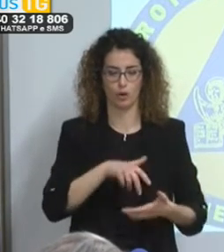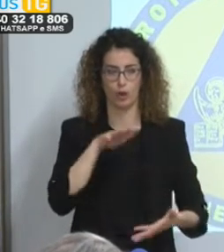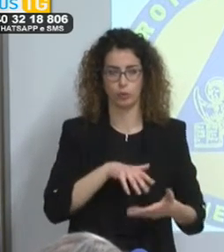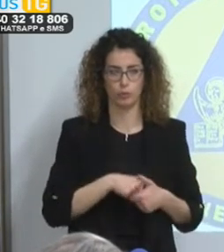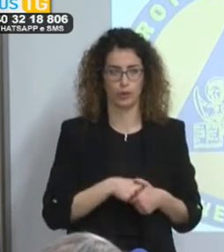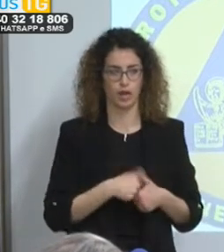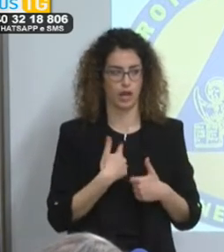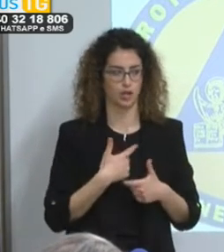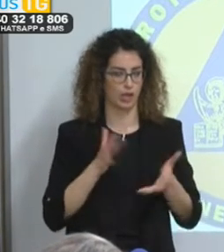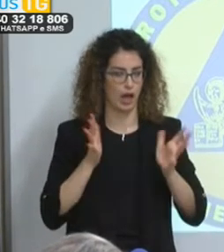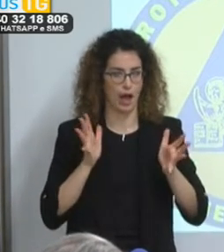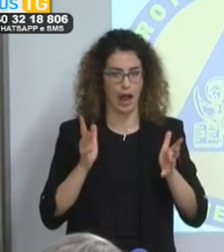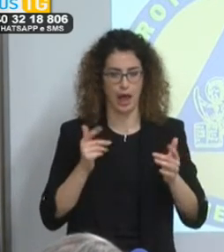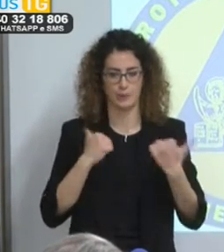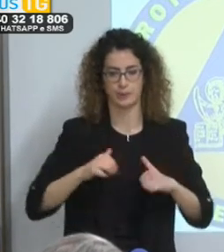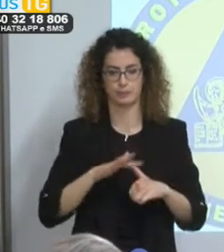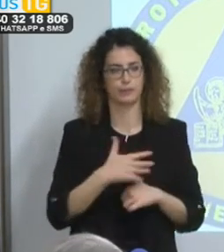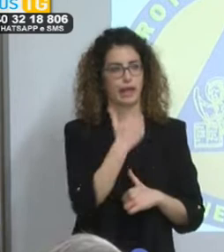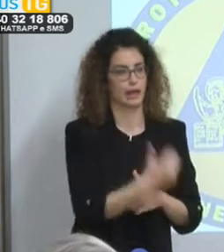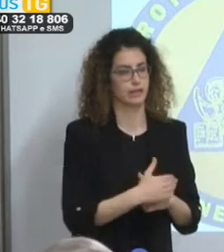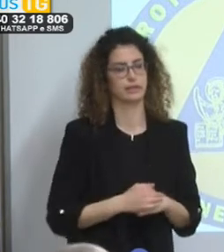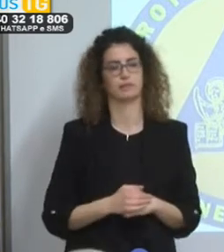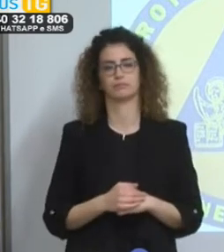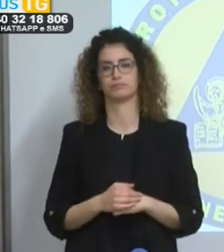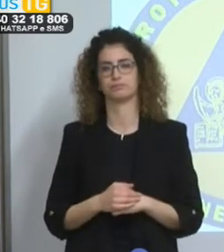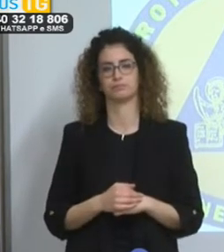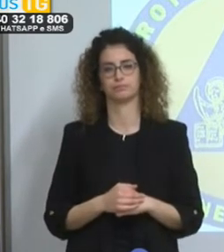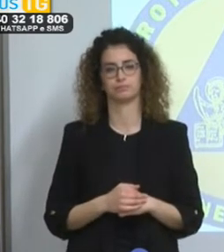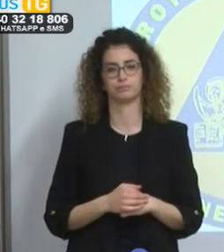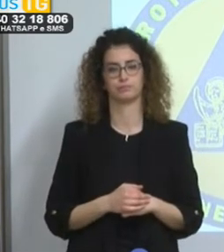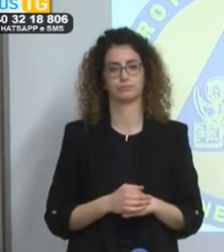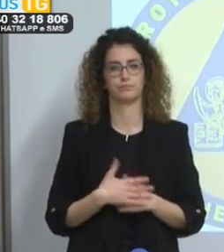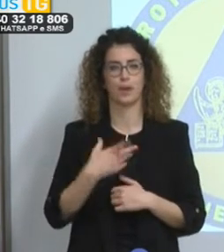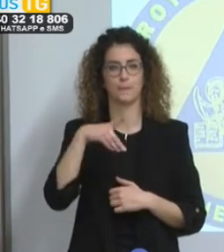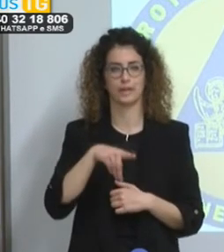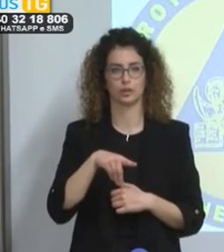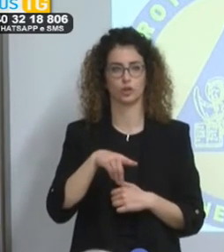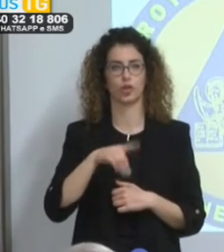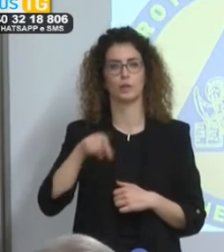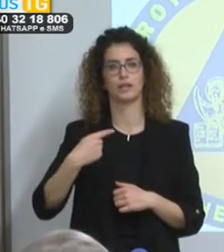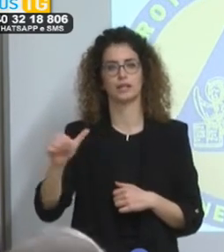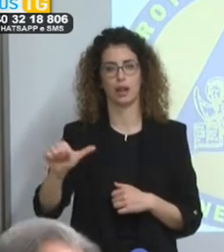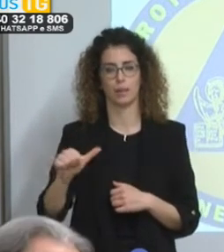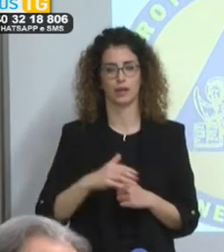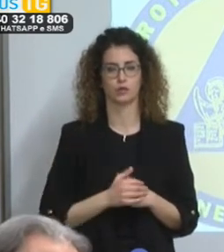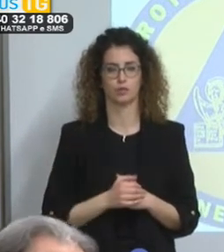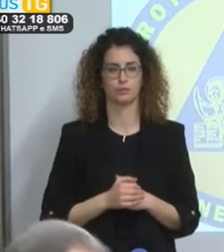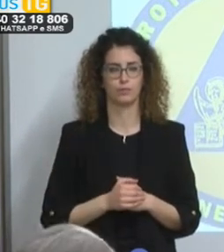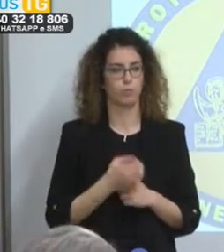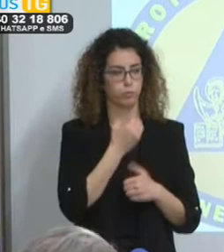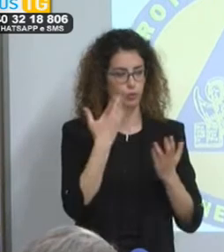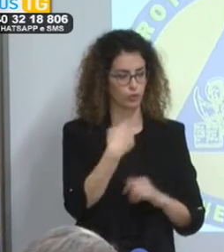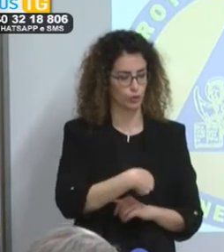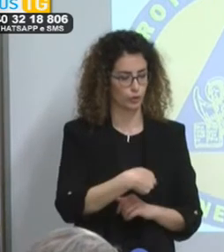Però c'è un allarme sociale, quindi penso che sia il caso. Grazie. Prego. Pettenò, poi Salmaso.